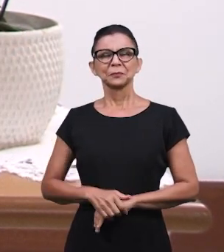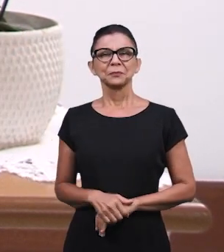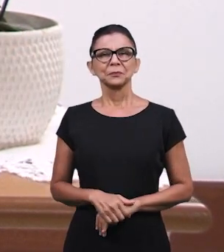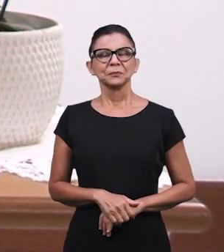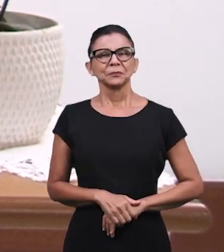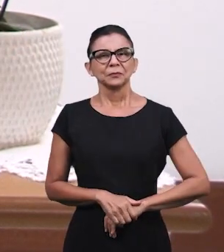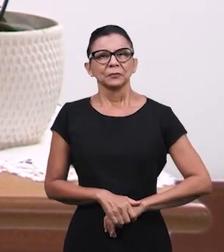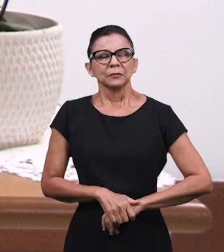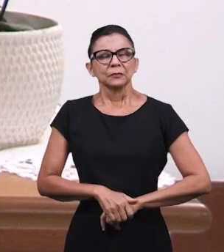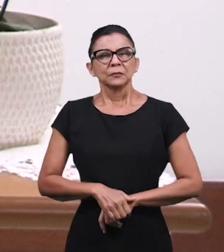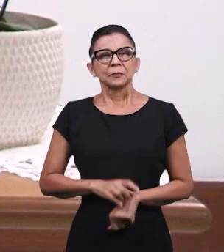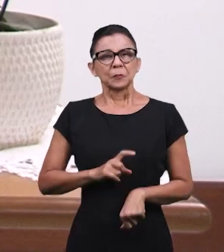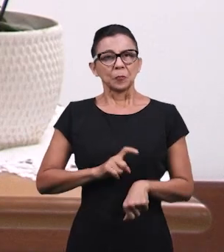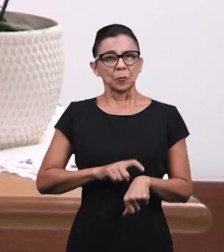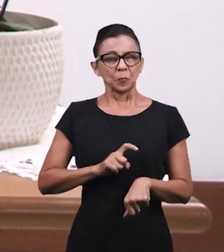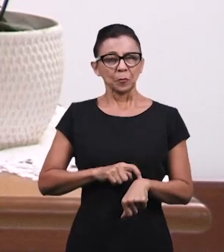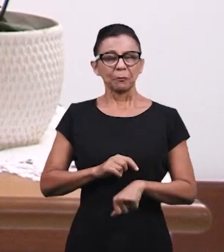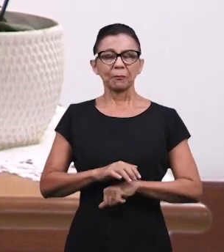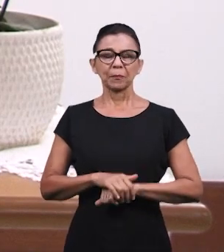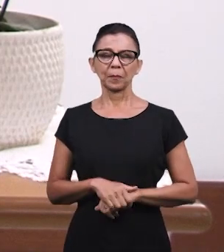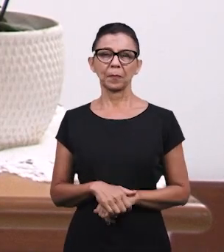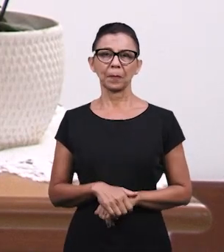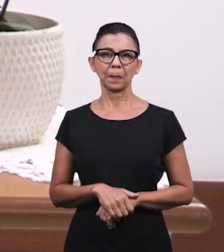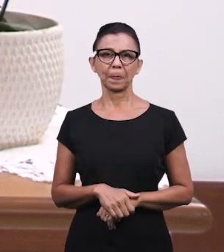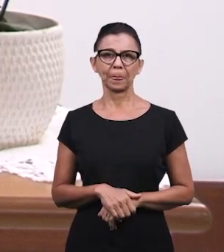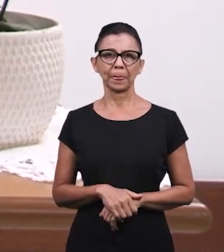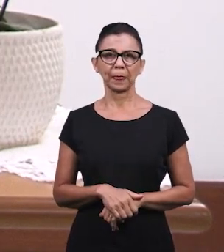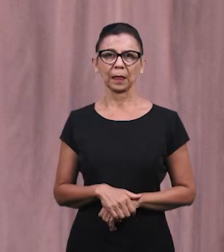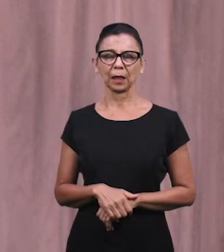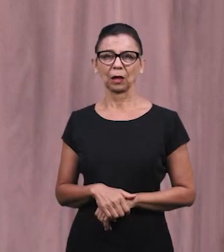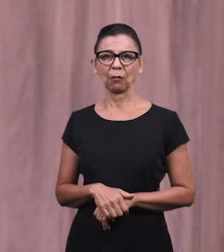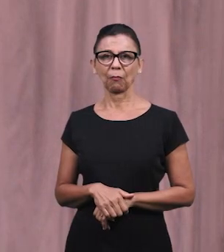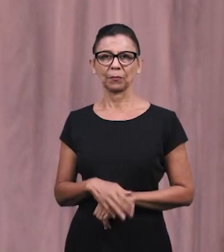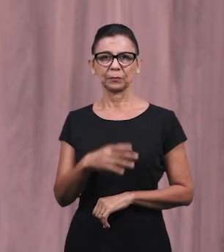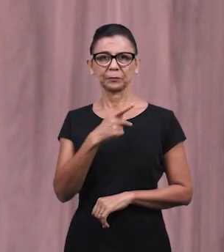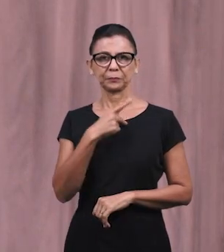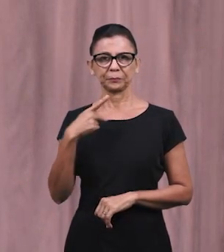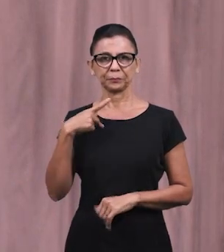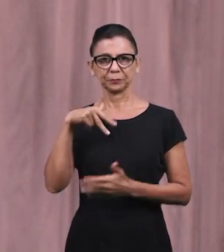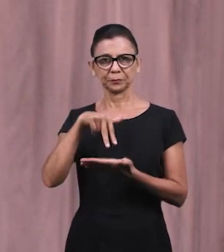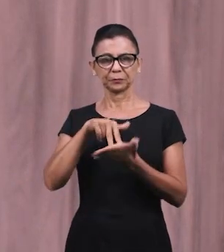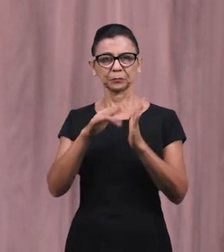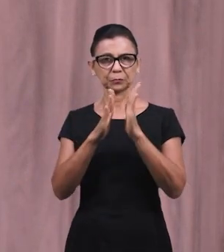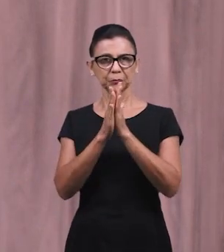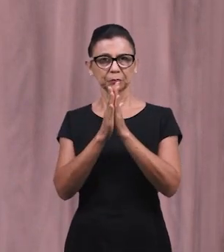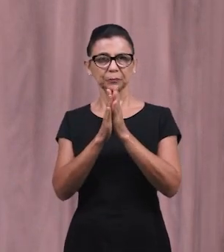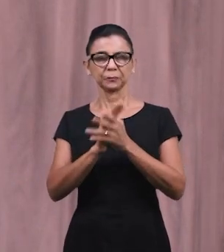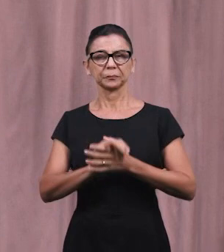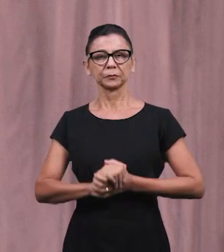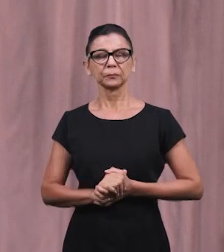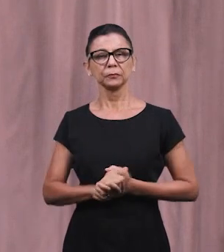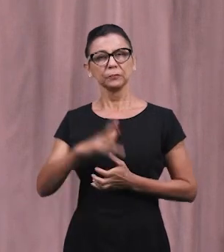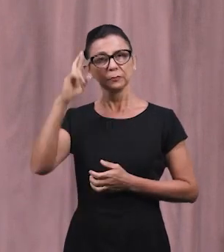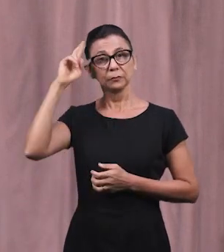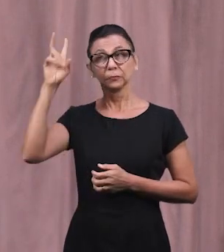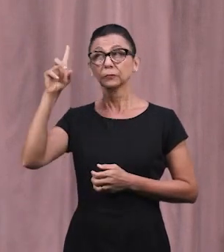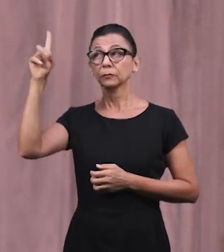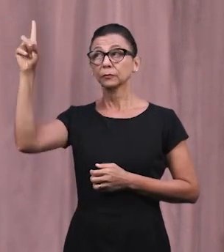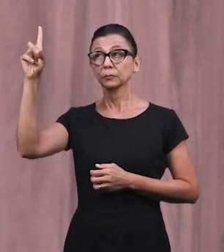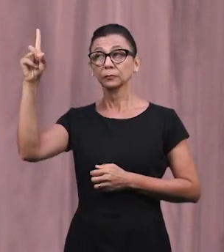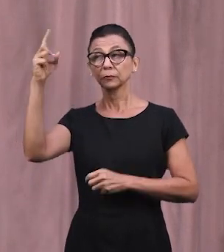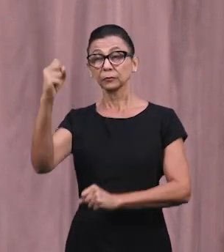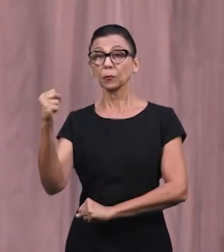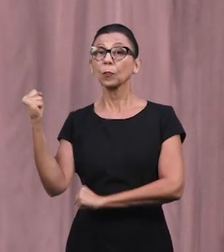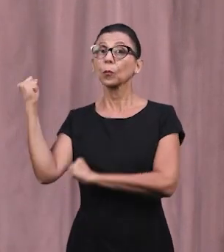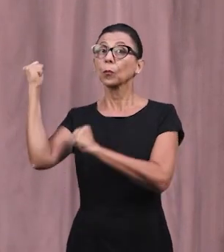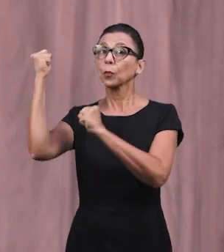момент мы попросим одного из пасторов прославить Господа. Господь наш Бог, Всевышний Бог,